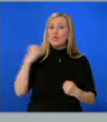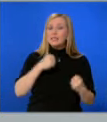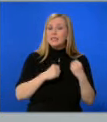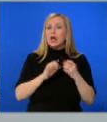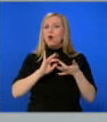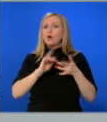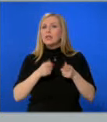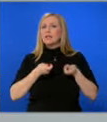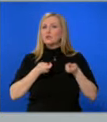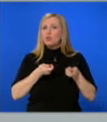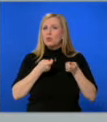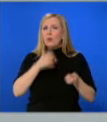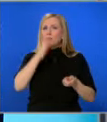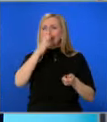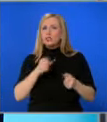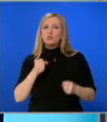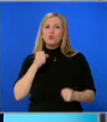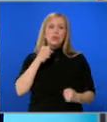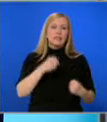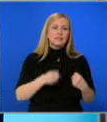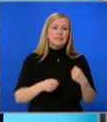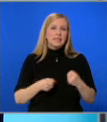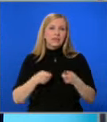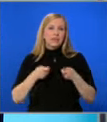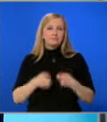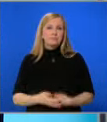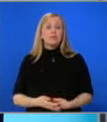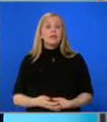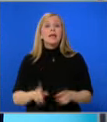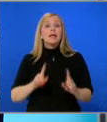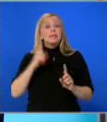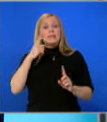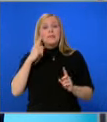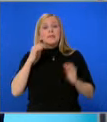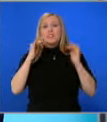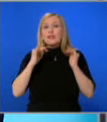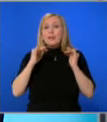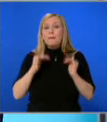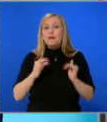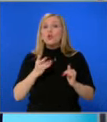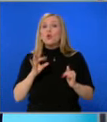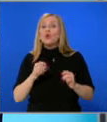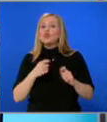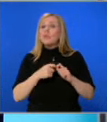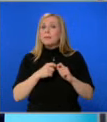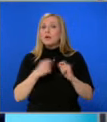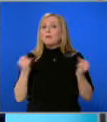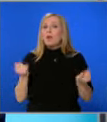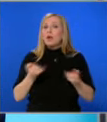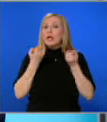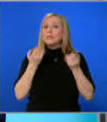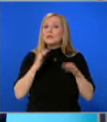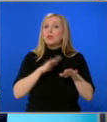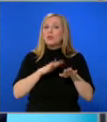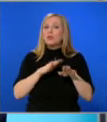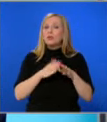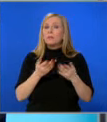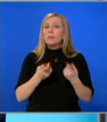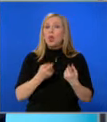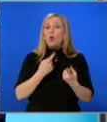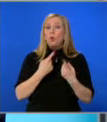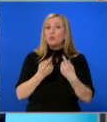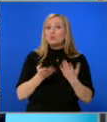тормоз, на психическо насилие? Аз не знам дали ще снижи, но ще направи по-лесни, по-достъпни услугите